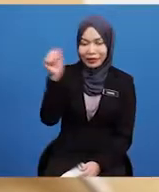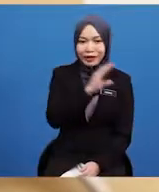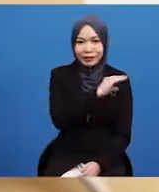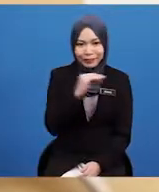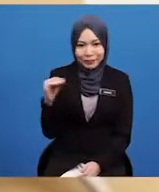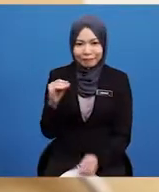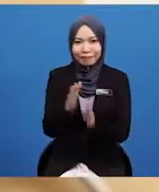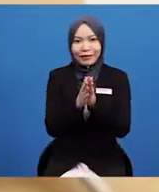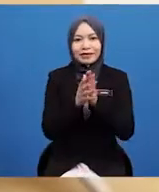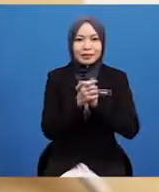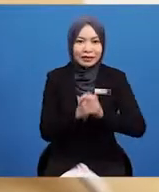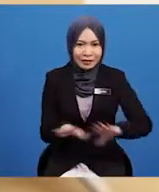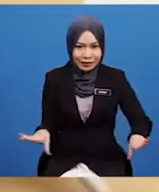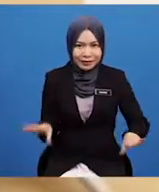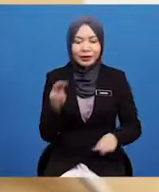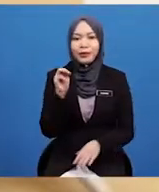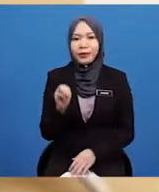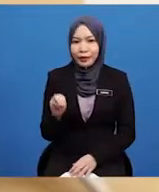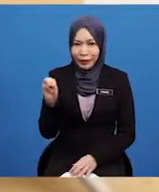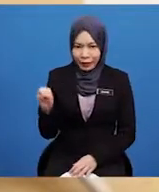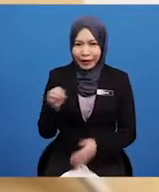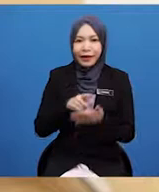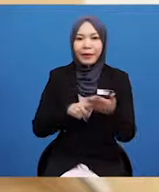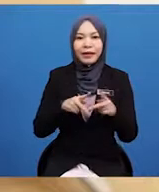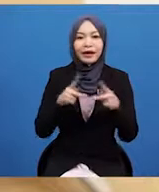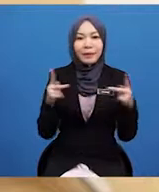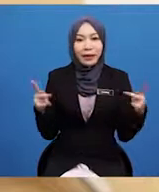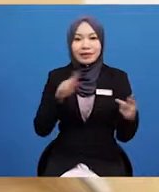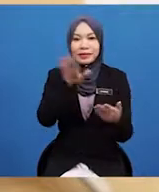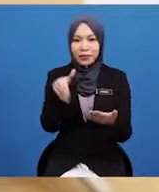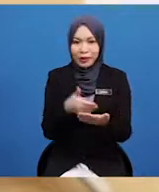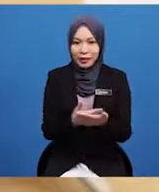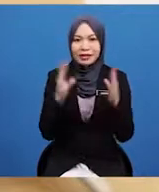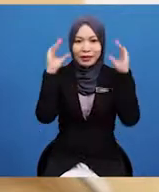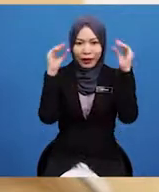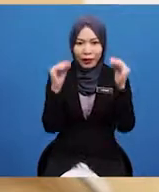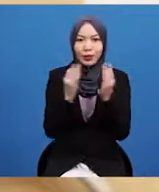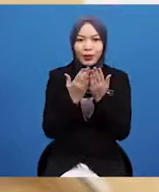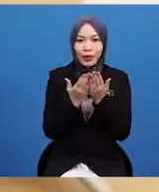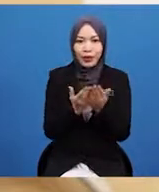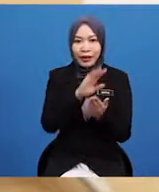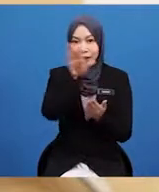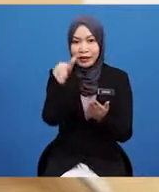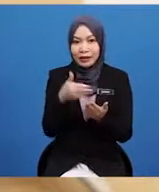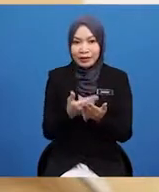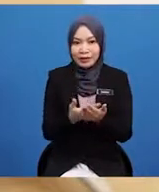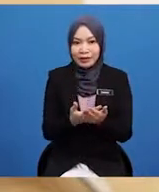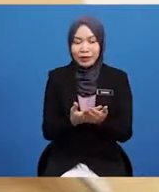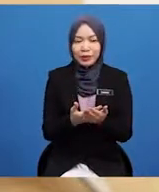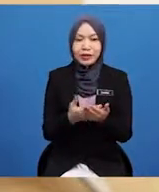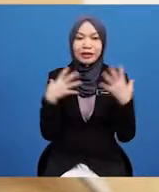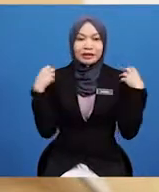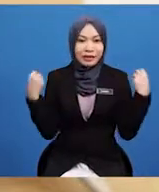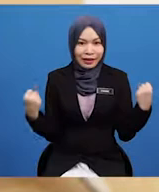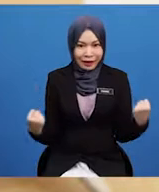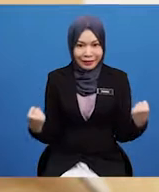Assalamualaikum dan selamat sejahtera murid-murid. Apa khabar semua? Cikgu doakan murid-murid semua berada dalam